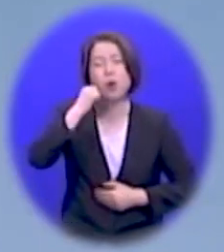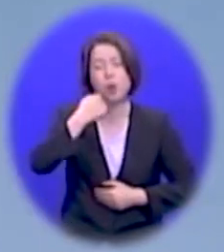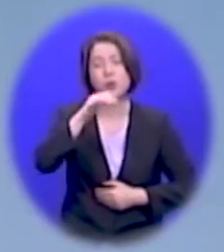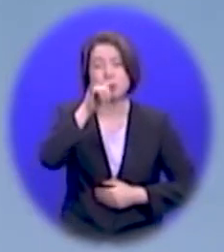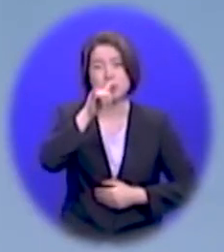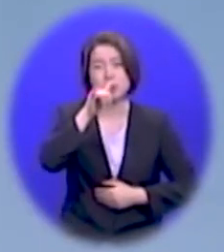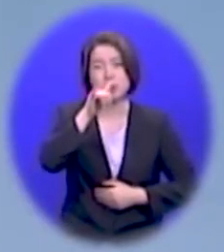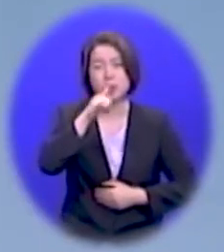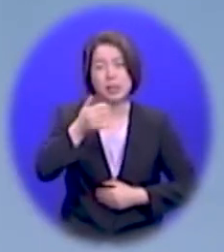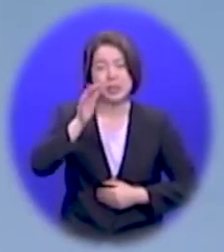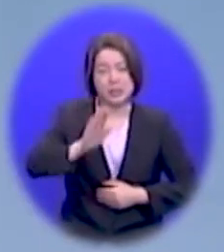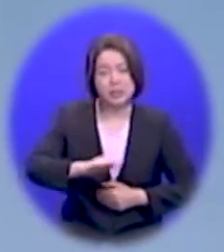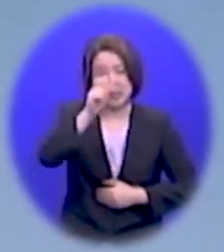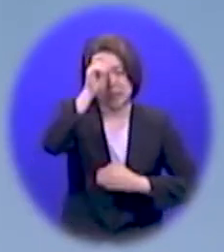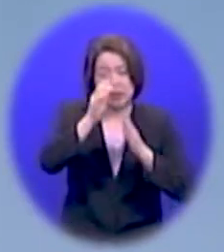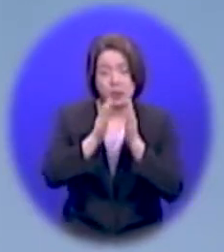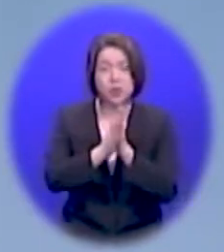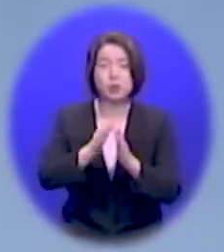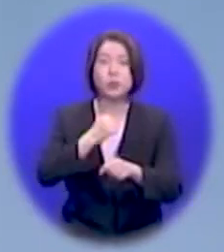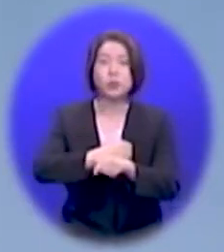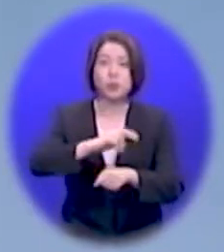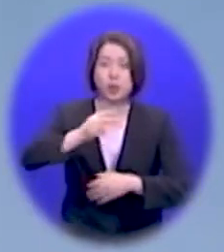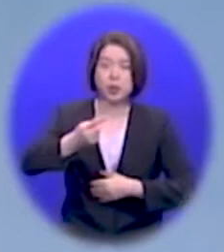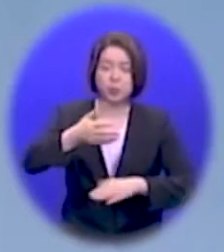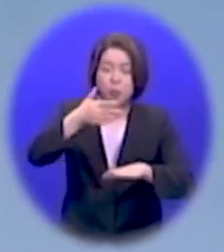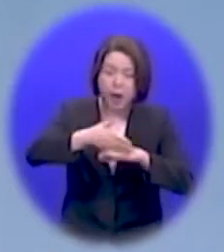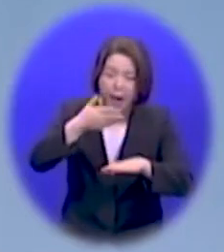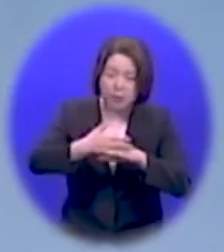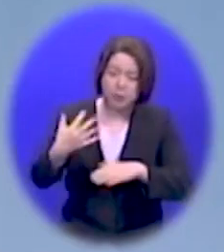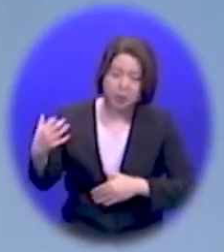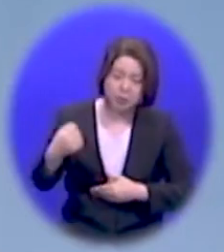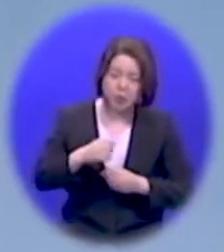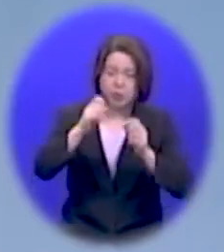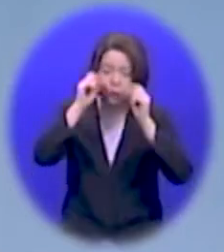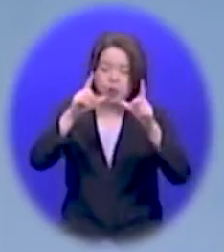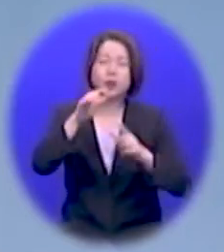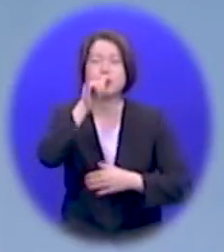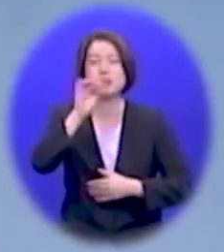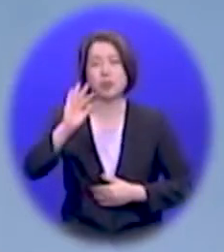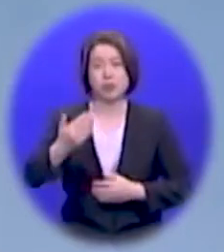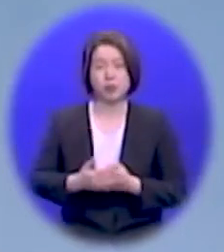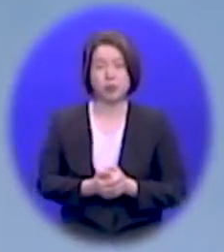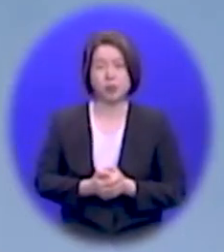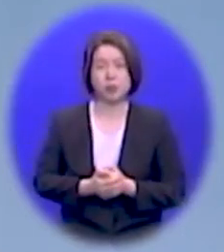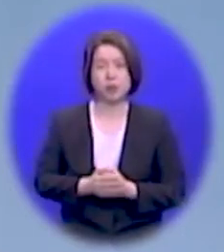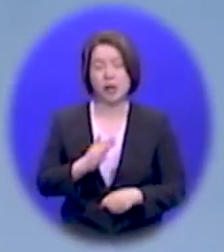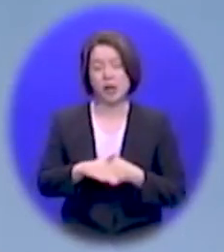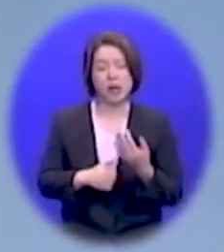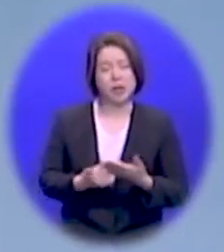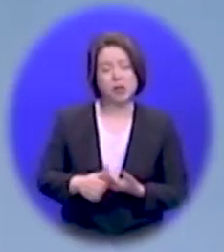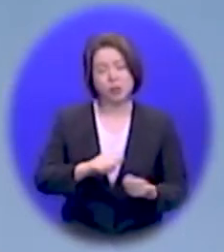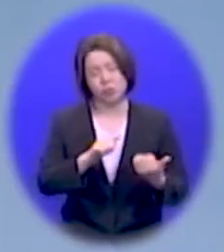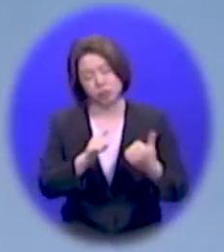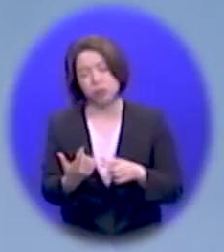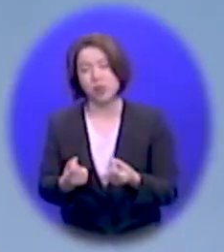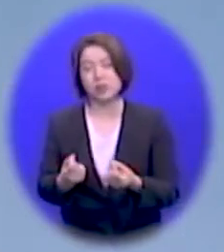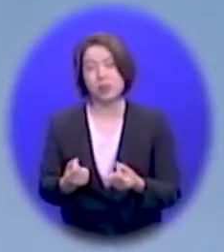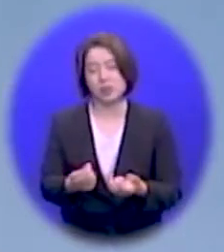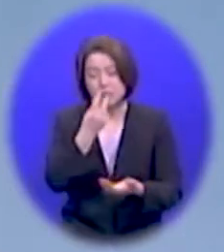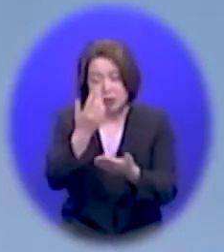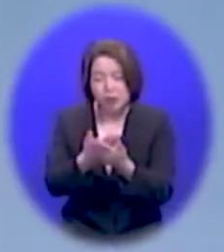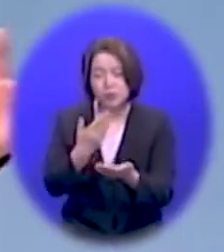기도를 해도 감사함으로 깨어 있었던 하나님 죽겠어요 살려주세요 못 살겠어요